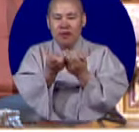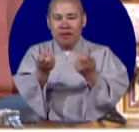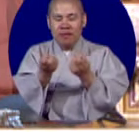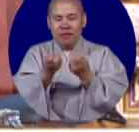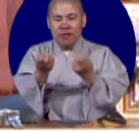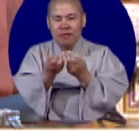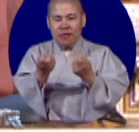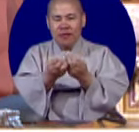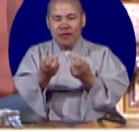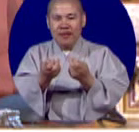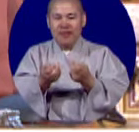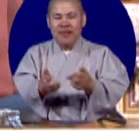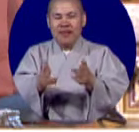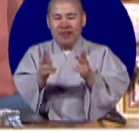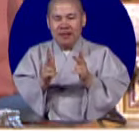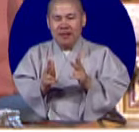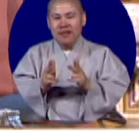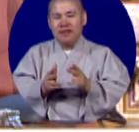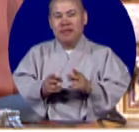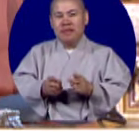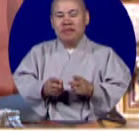그래요. 이게 요새 말이 왜 헛나오는지.